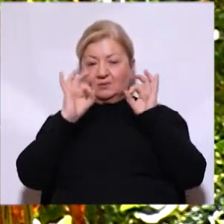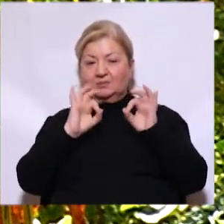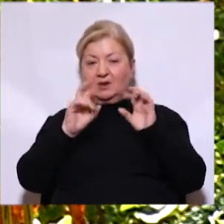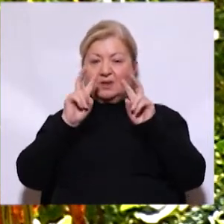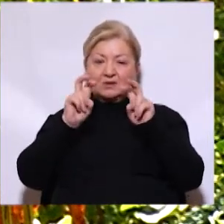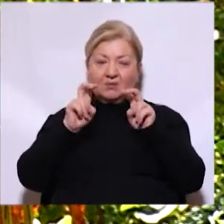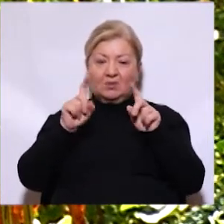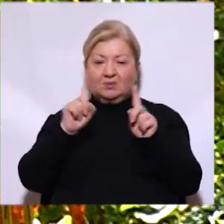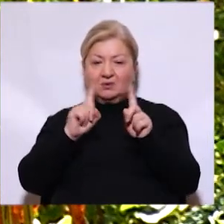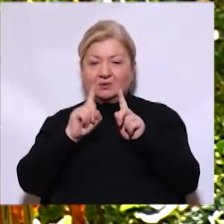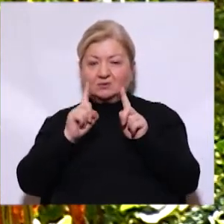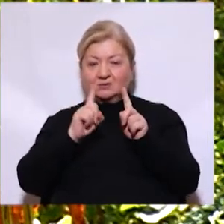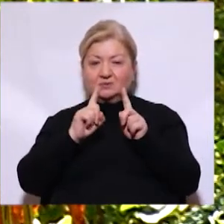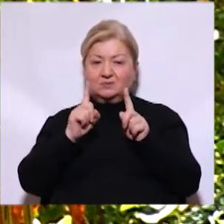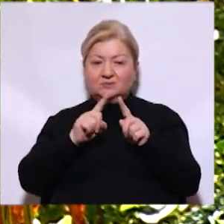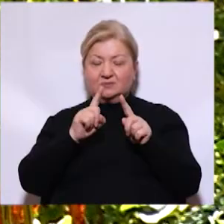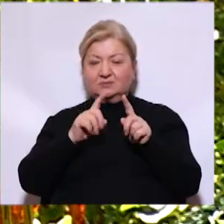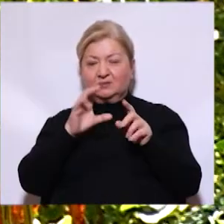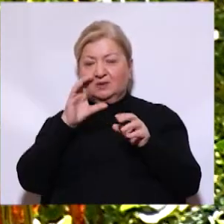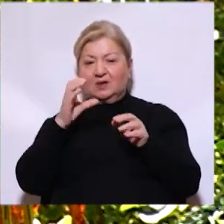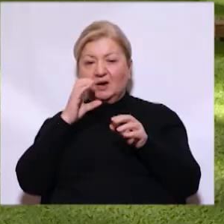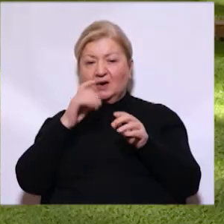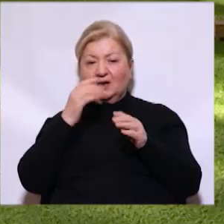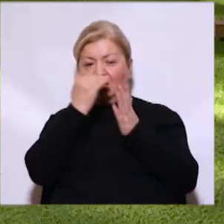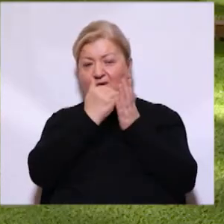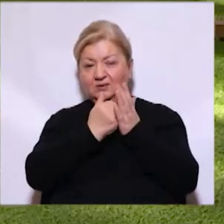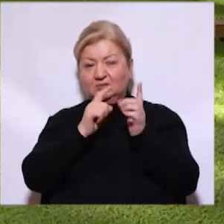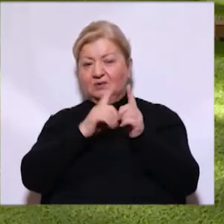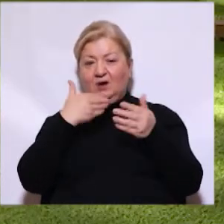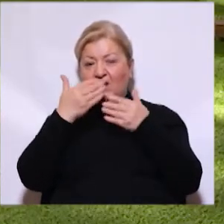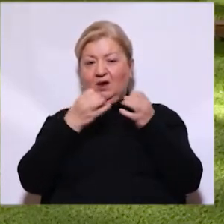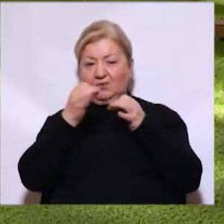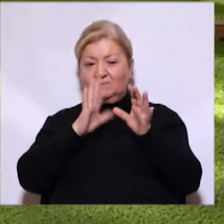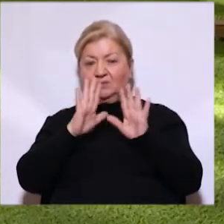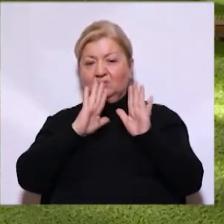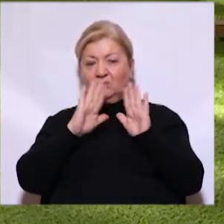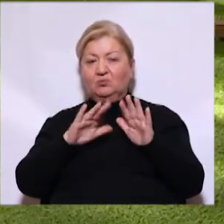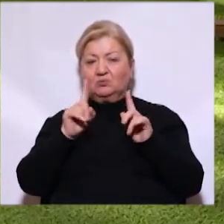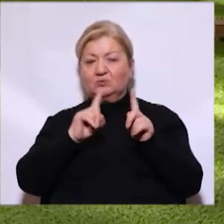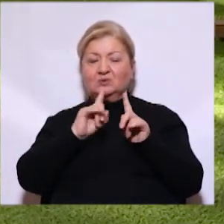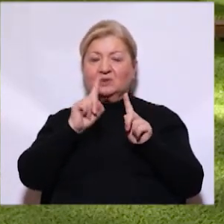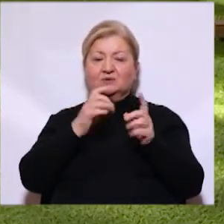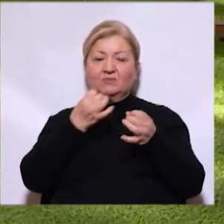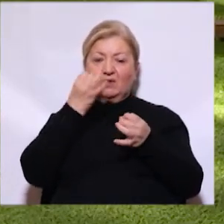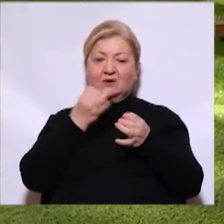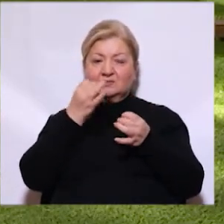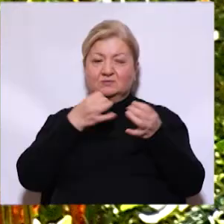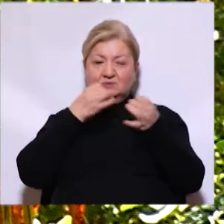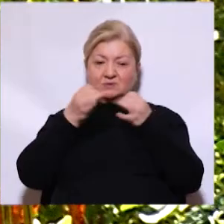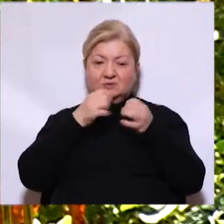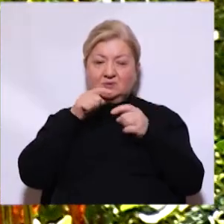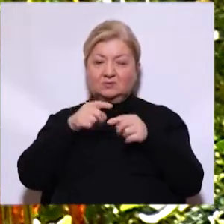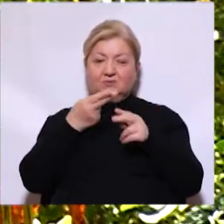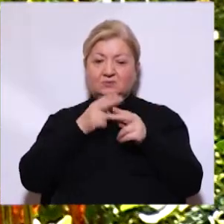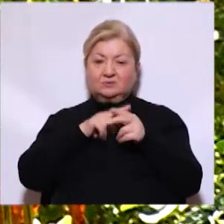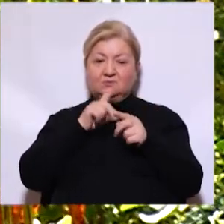არაფერზე ვთქვა თემატურზე, ანუ კლასიდან გამომდინარე, გაკვეთილიდან გამომდინარე არ ვლაპარაკობთ, საუბრობთ იმაზე, რაც გვაინტერესებს და